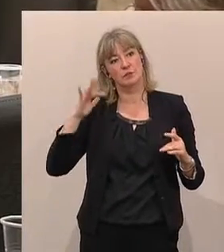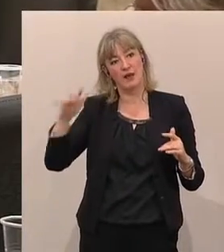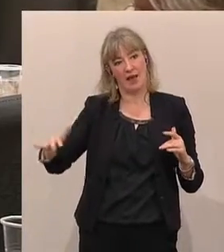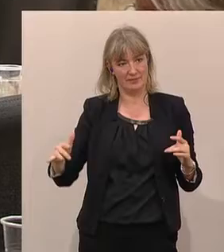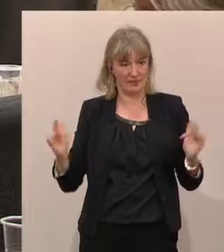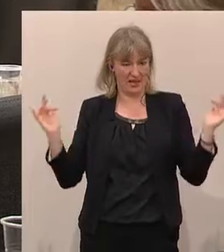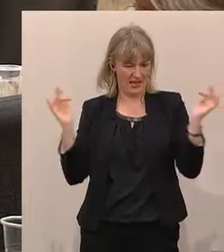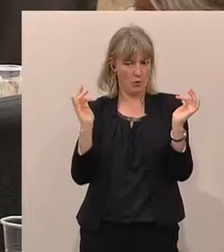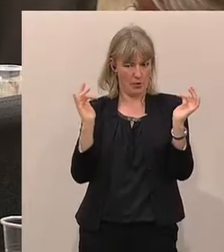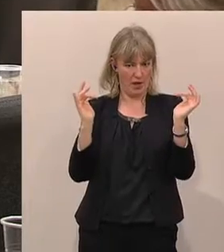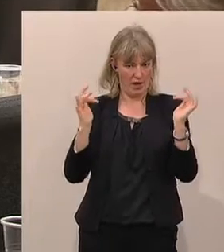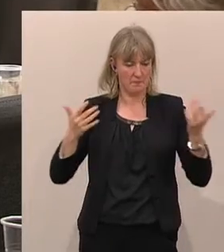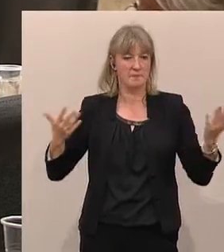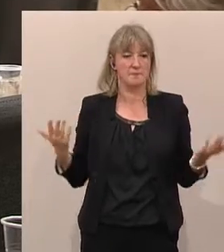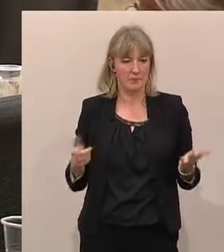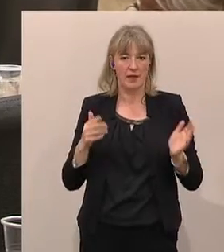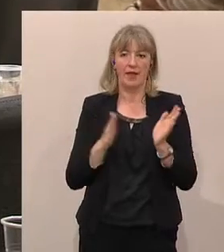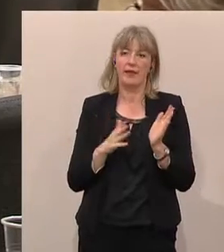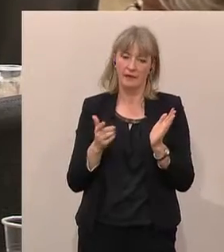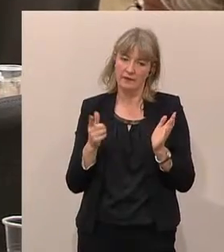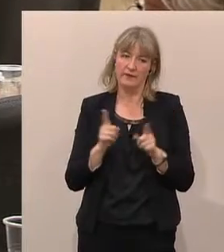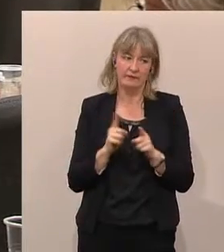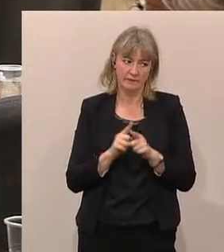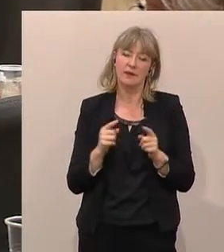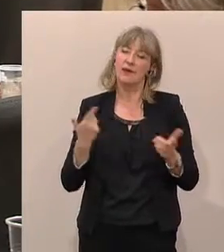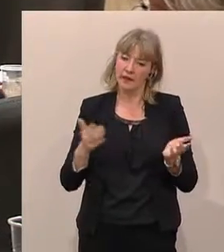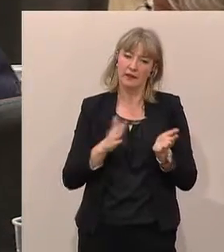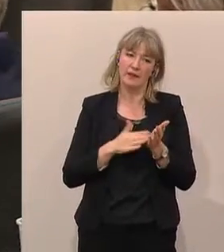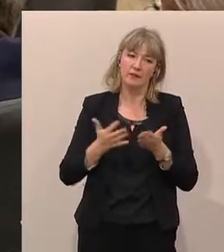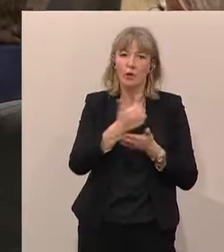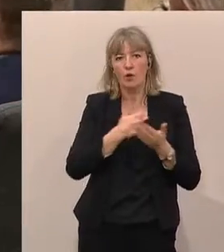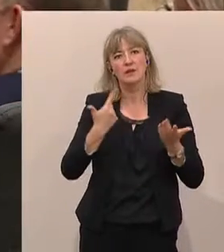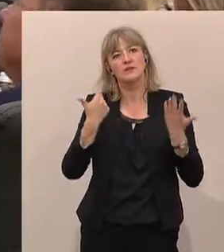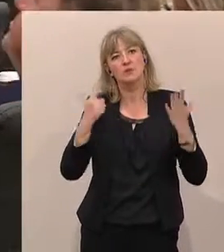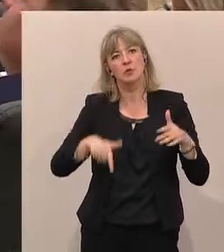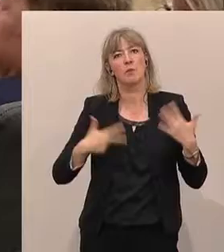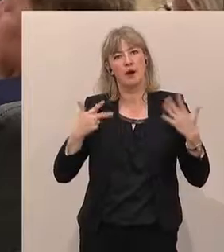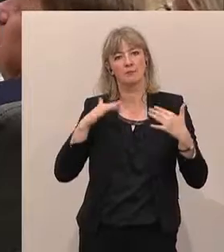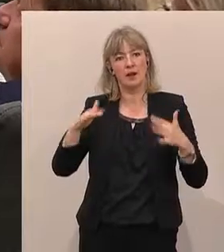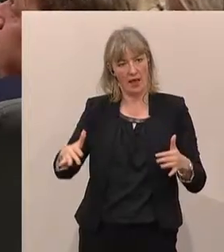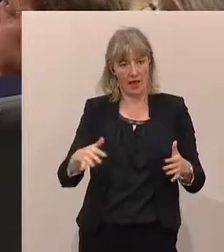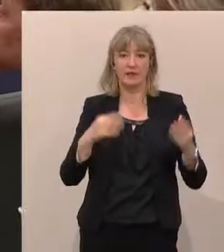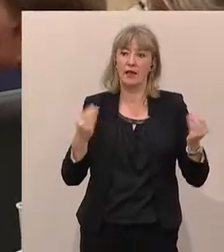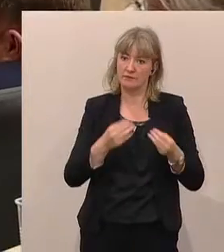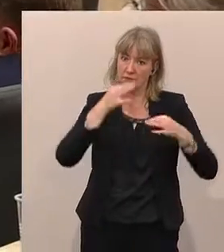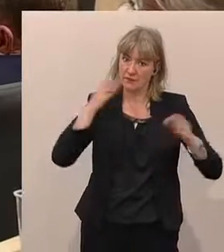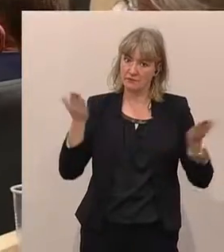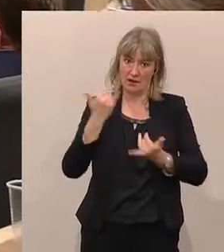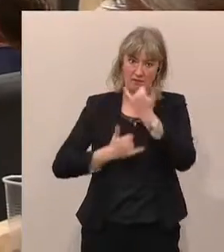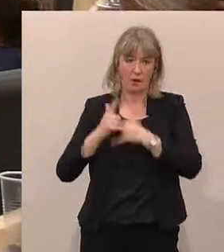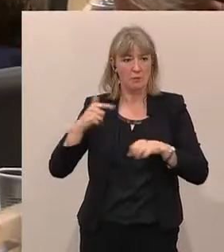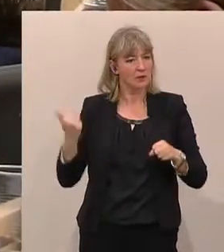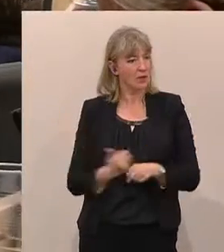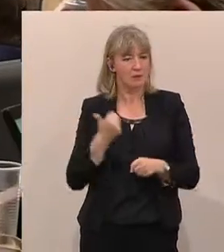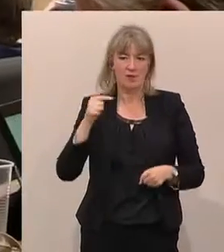Milliarden gegenüber. Das Nettoergebnis hat sich zwar um 7,8 Milliarden im Vergleich zum Vorjahr verbessert, ist aber immerhin